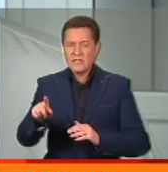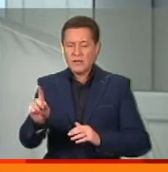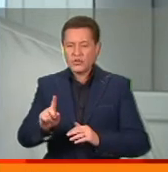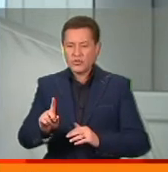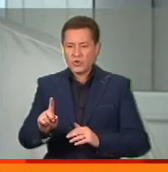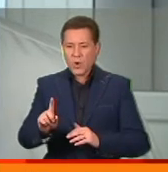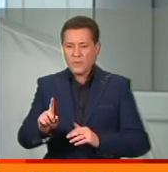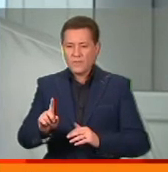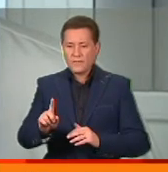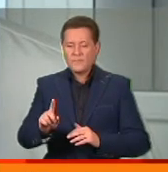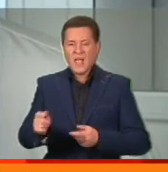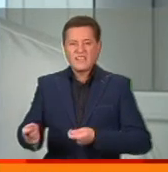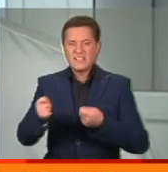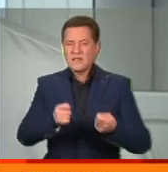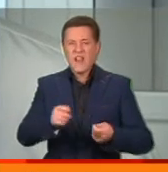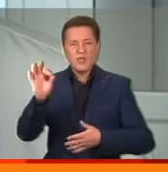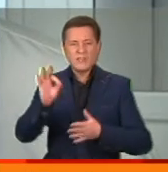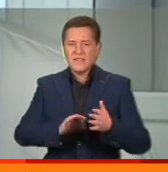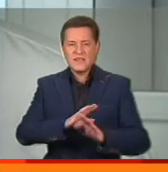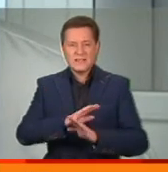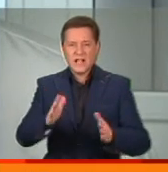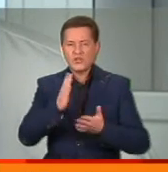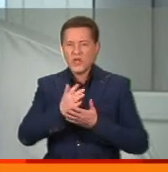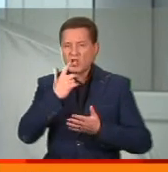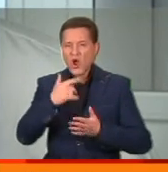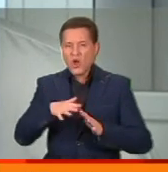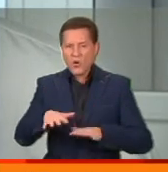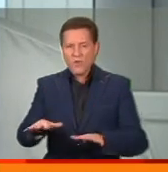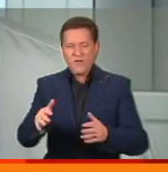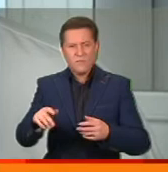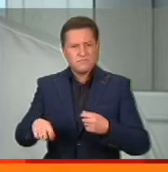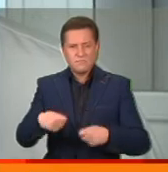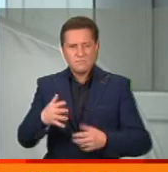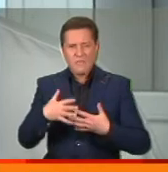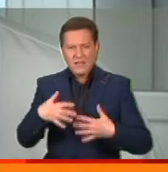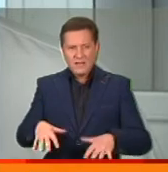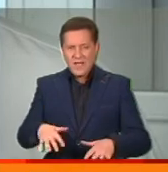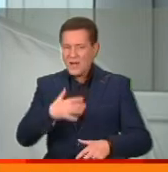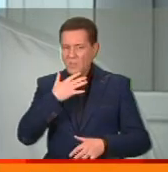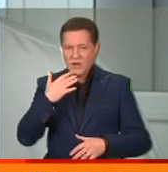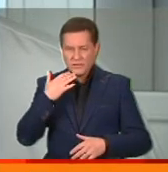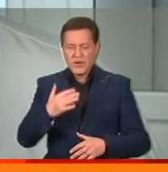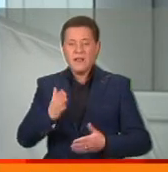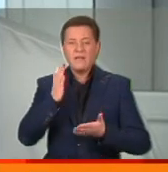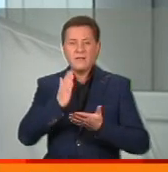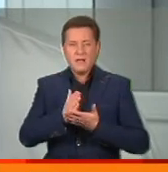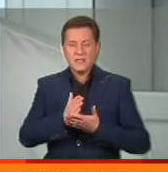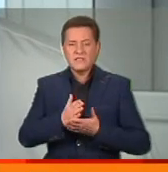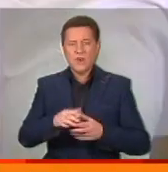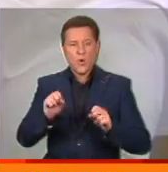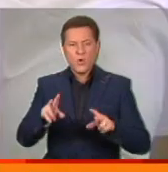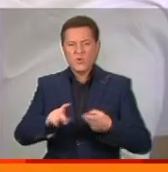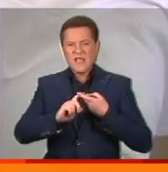доставляються бійці не одразу. Є кровопотери. Є загроза